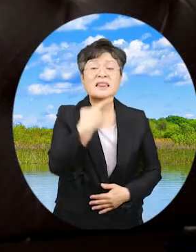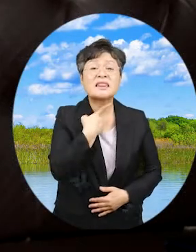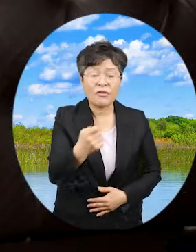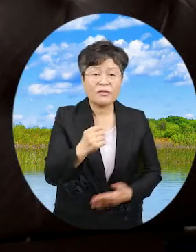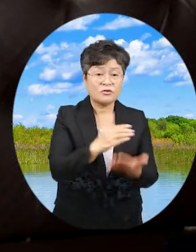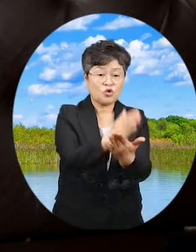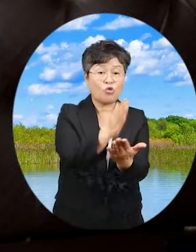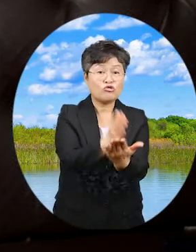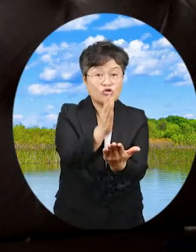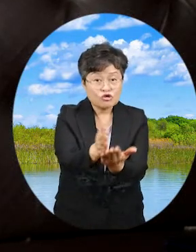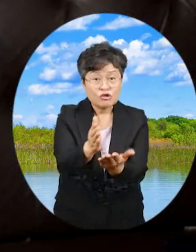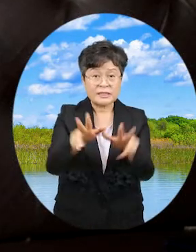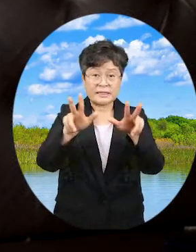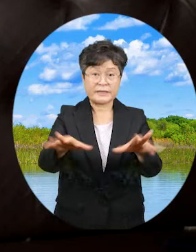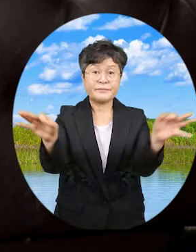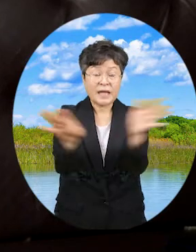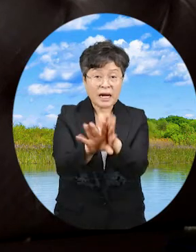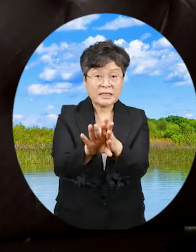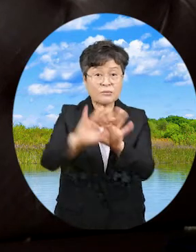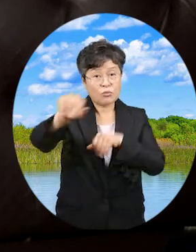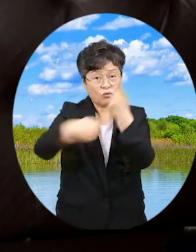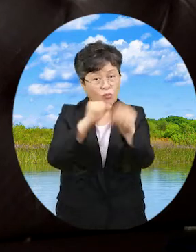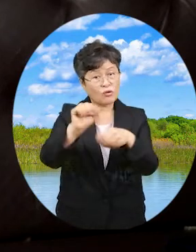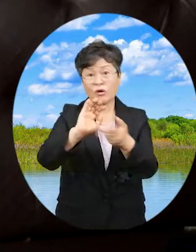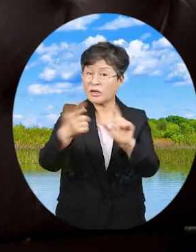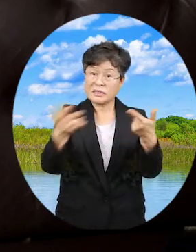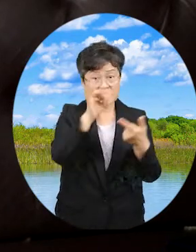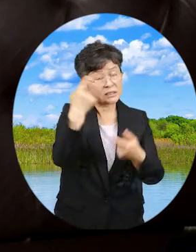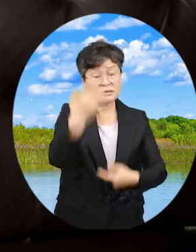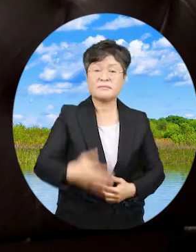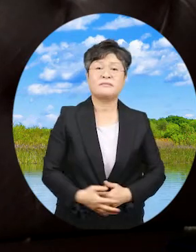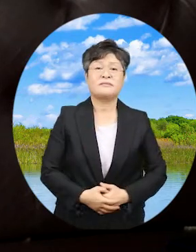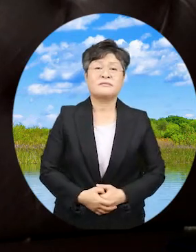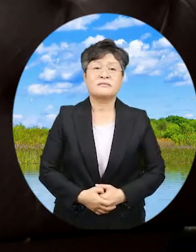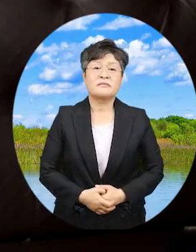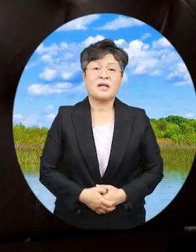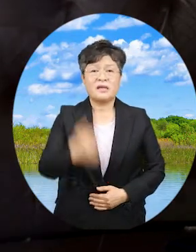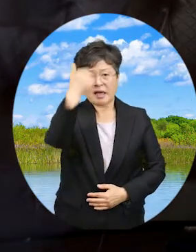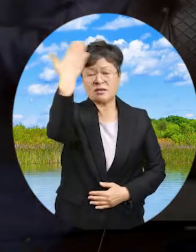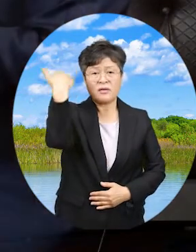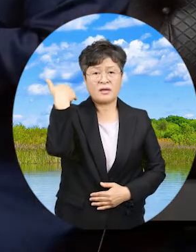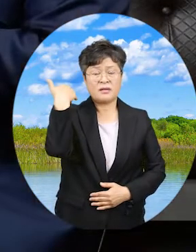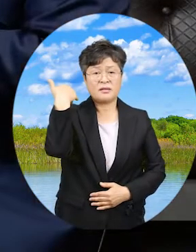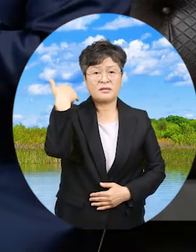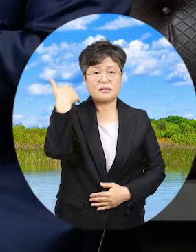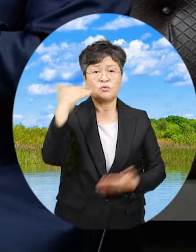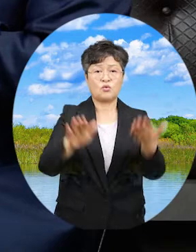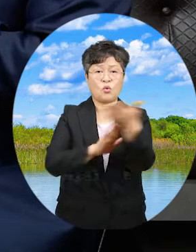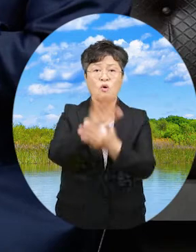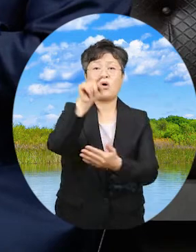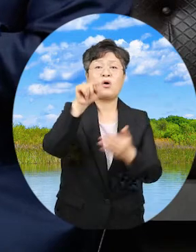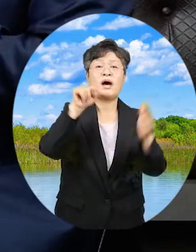잡아서. 하천에서 나오는 거죠. 예, 예. 그 새우라든지 말조개라든지 그런 뭐 그런 토종 물고기들이 굉장히 많았다는 거죠. 예.